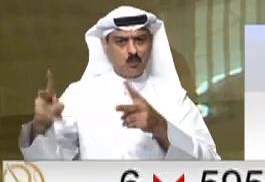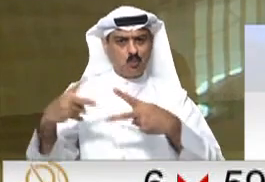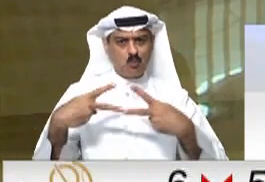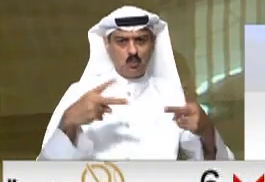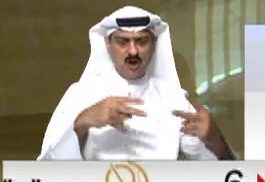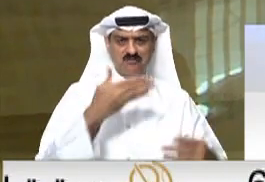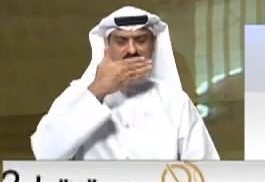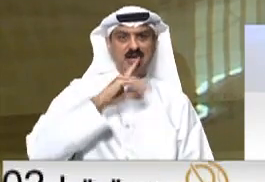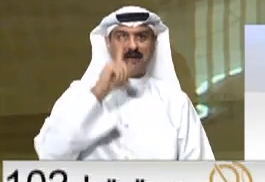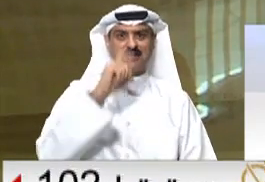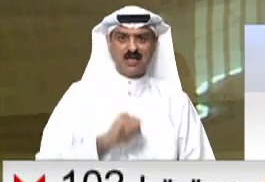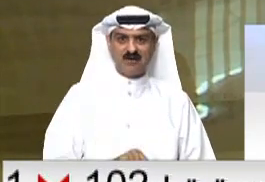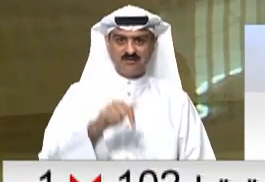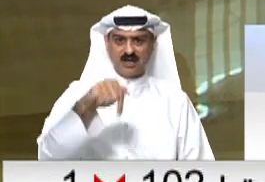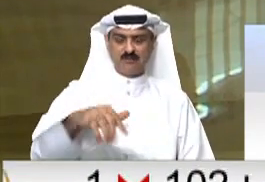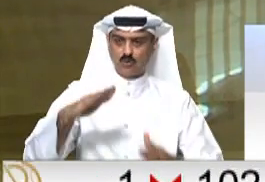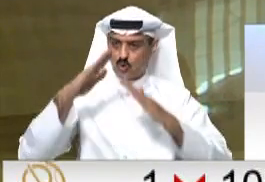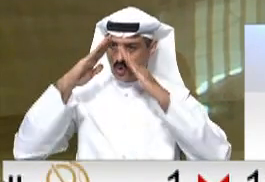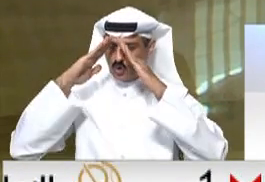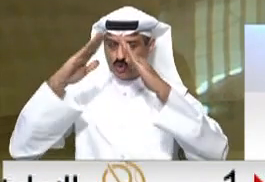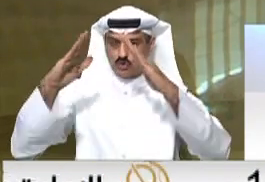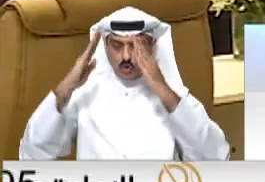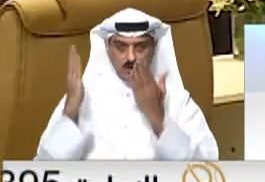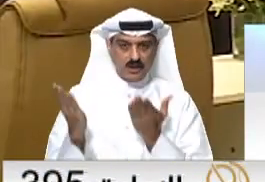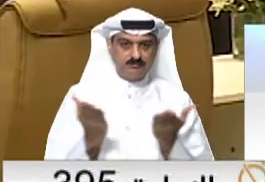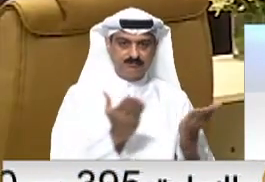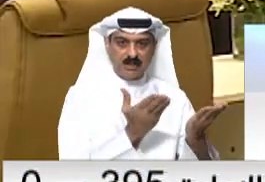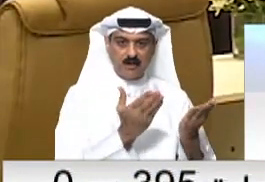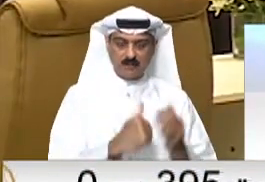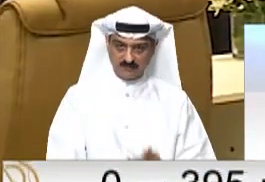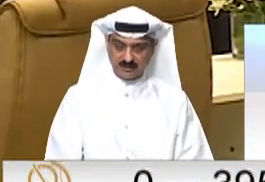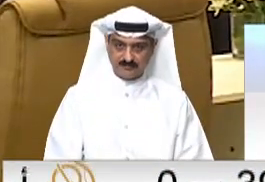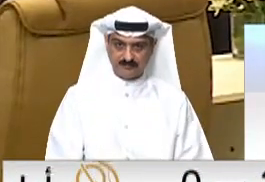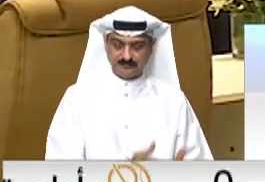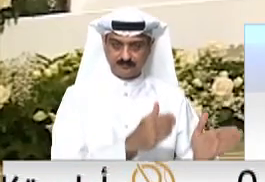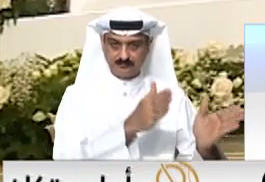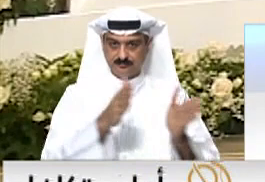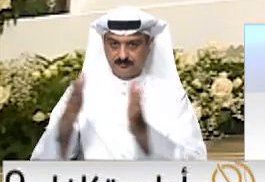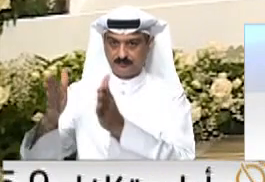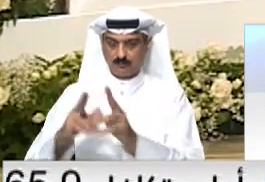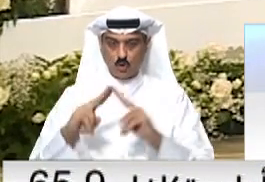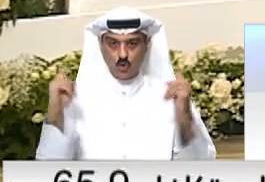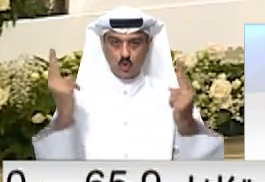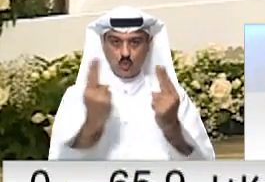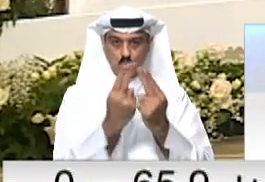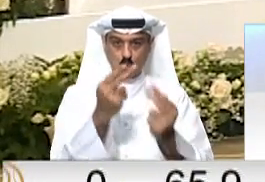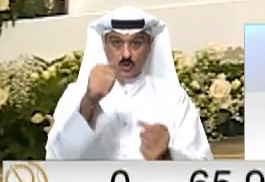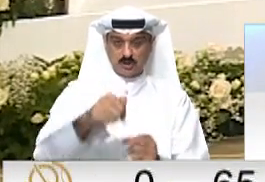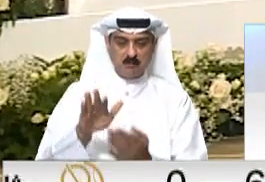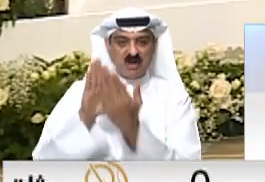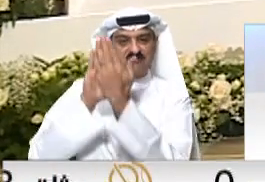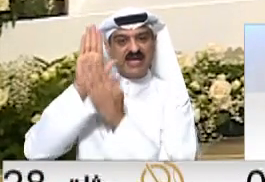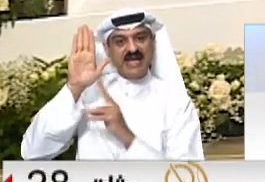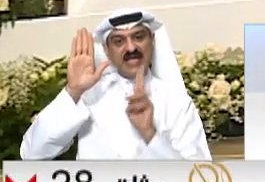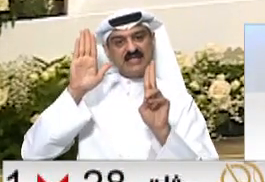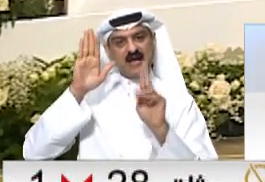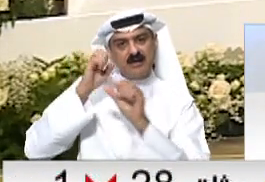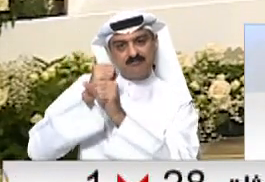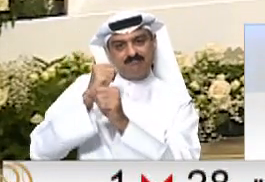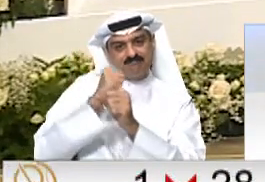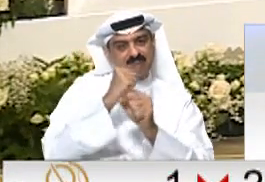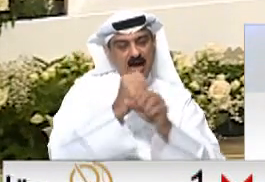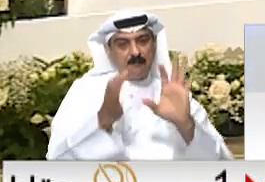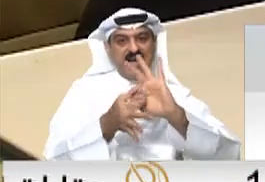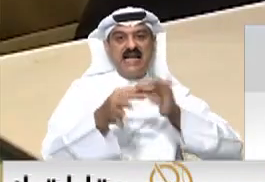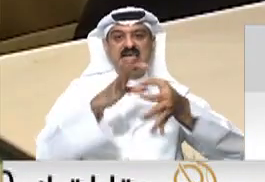والحمد لله وشاكر لهذه الدعوة الكريمة. ويستعرض المؤتمر عددا من التقارير حول عمل الجمعية